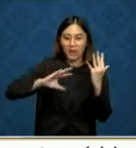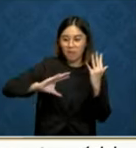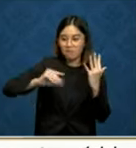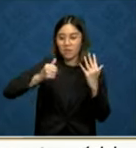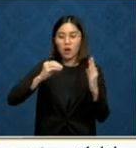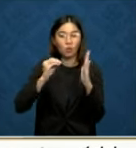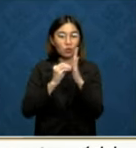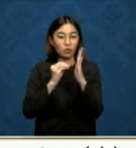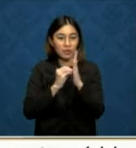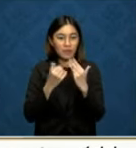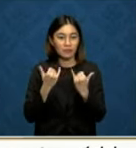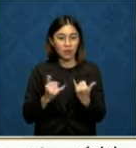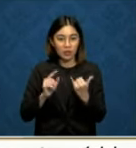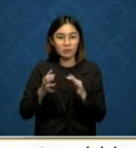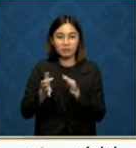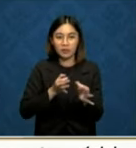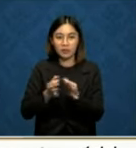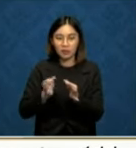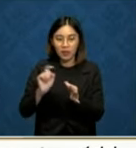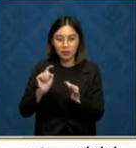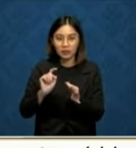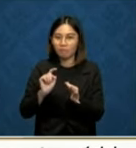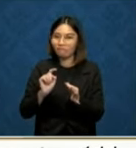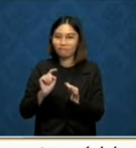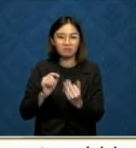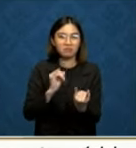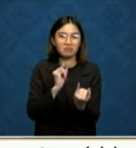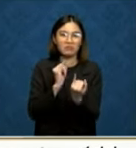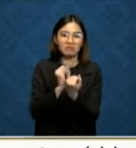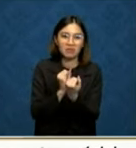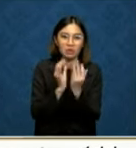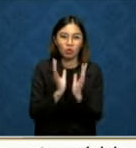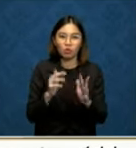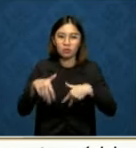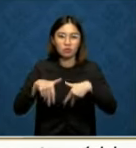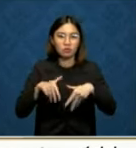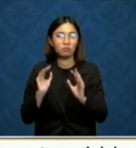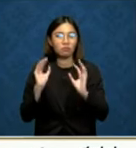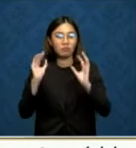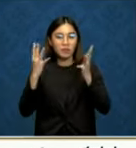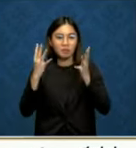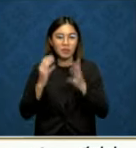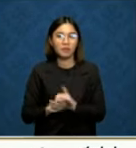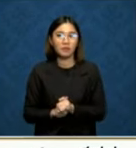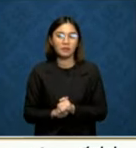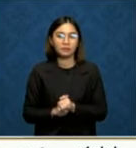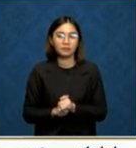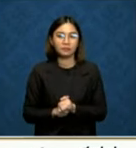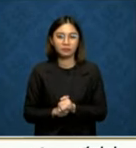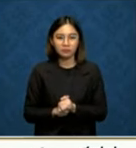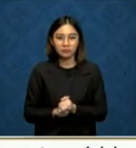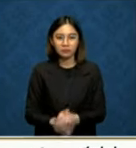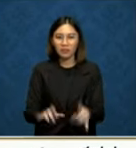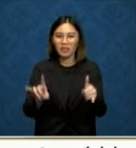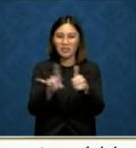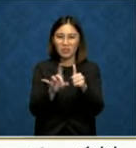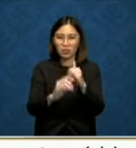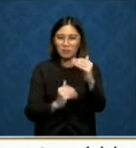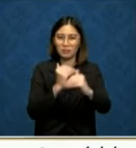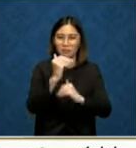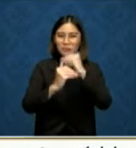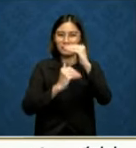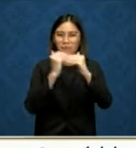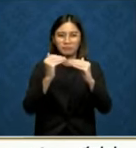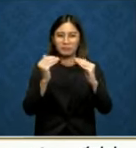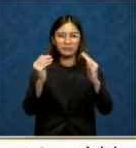ในขนาดนี้ที่ต้องเรีนว่าไม่เป็มยกบผู้บารีพอก์แล้วก็ไม่ได้ทำให้เกิดคุภาพชีวิตของ